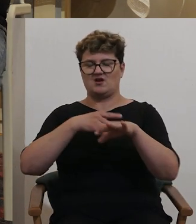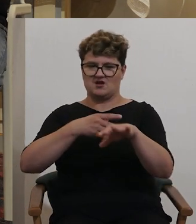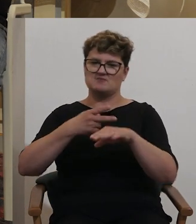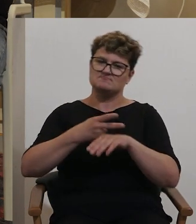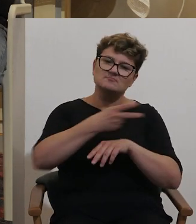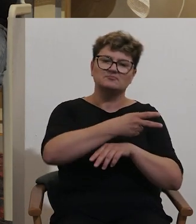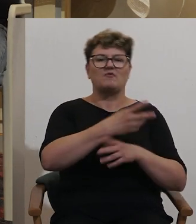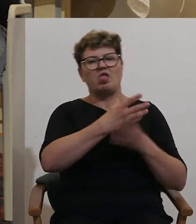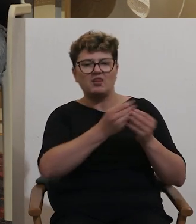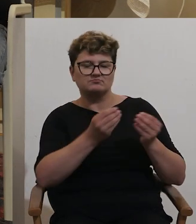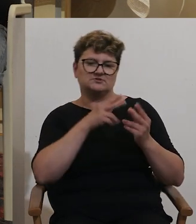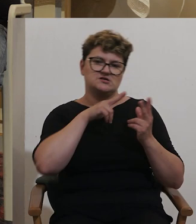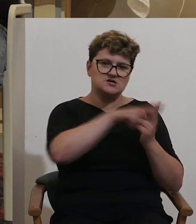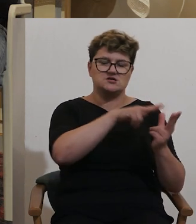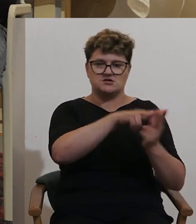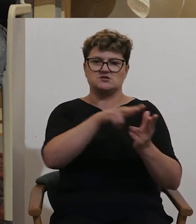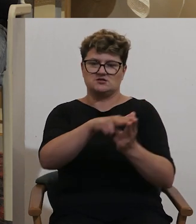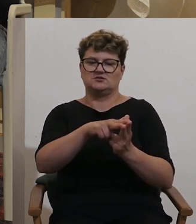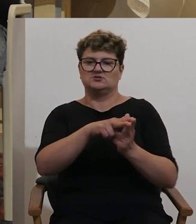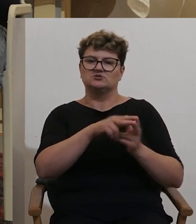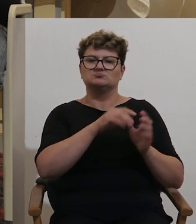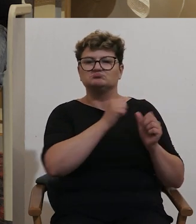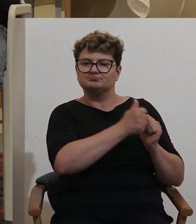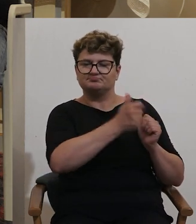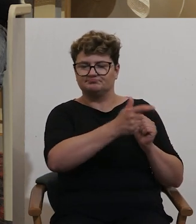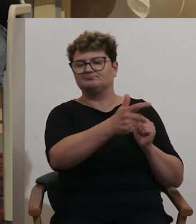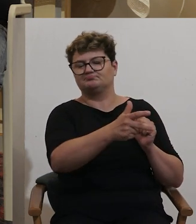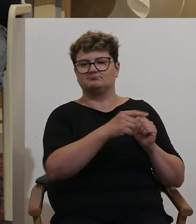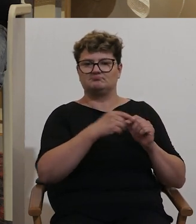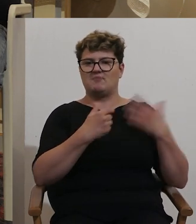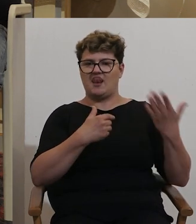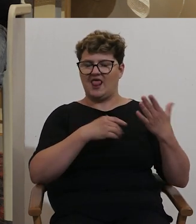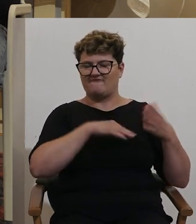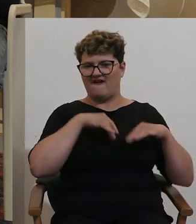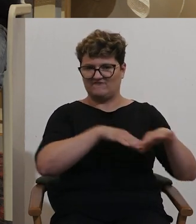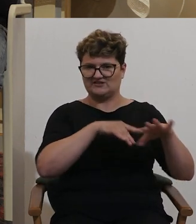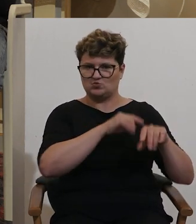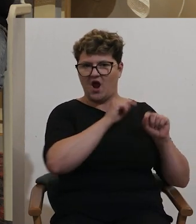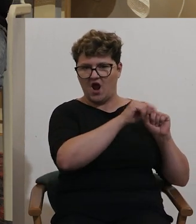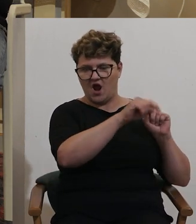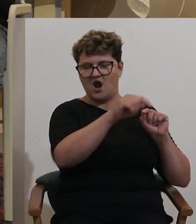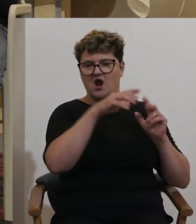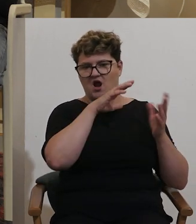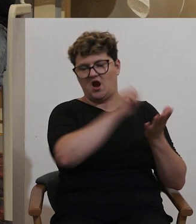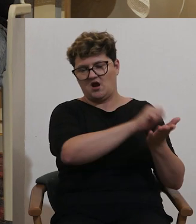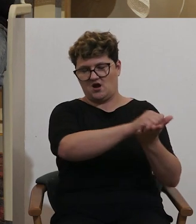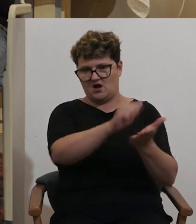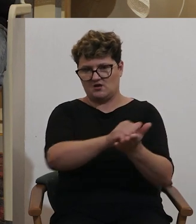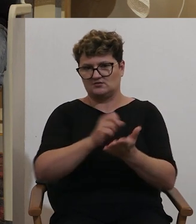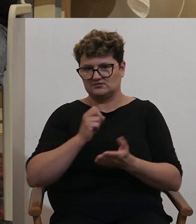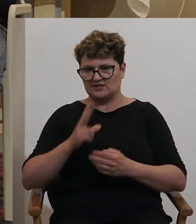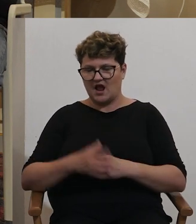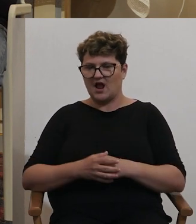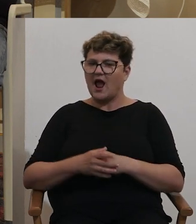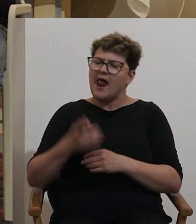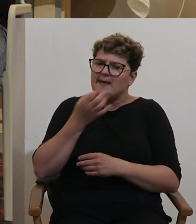pozorowane ataki i zdobycie przyczółków na lewym brzegu Wisły. I tu jest podstawowe pytanie się nasuwa,